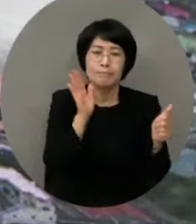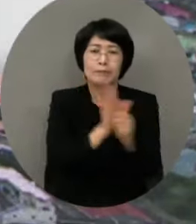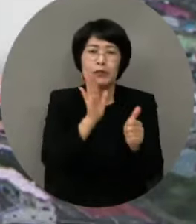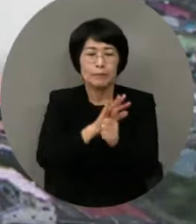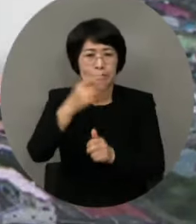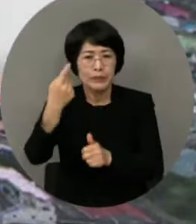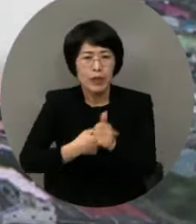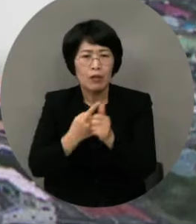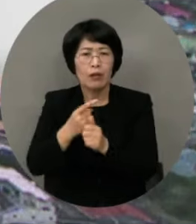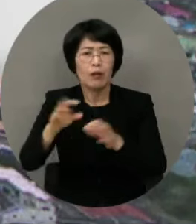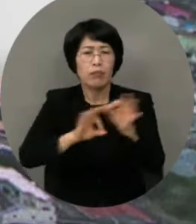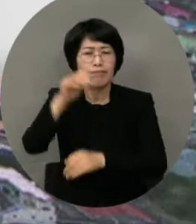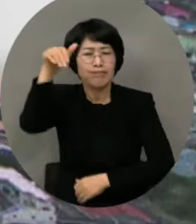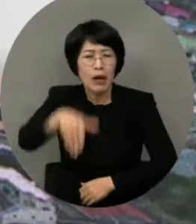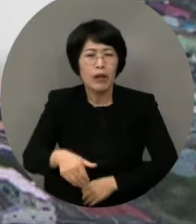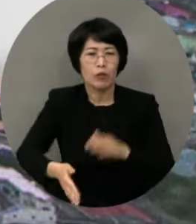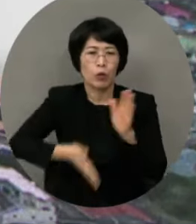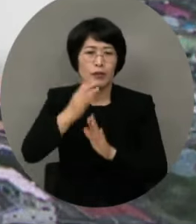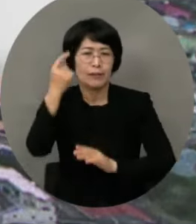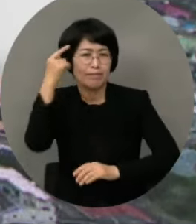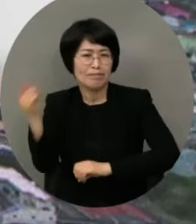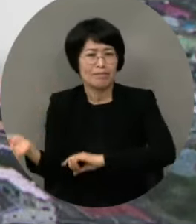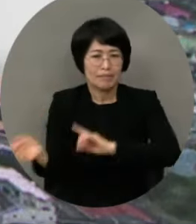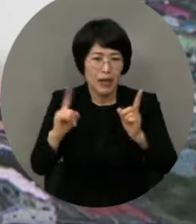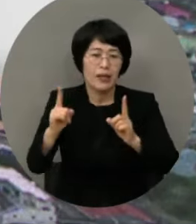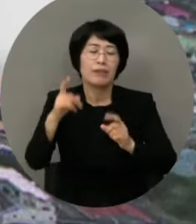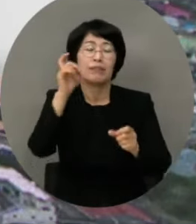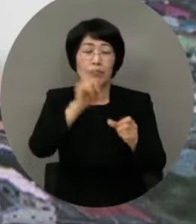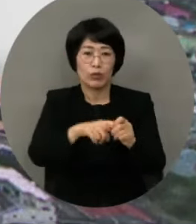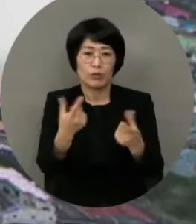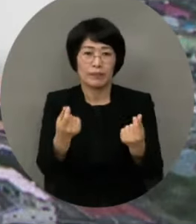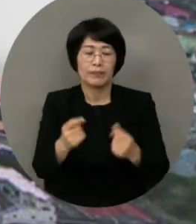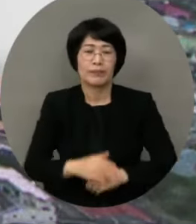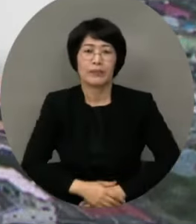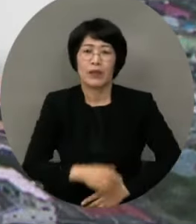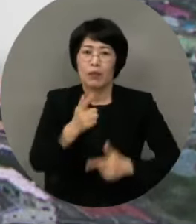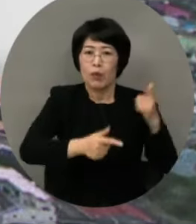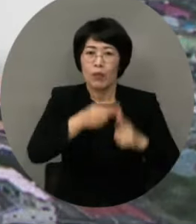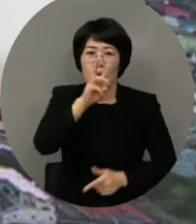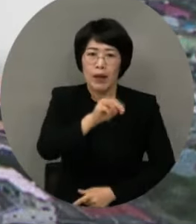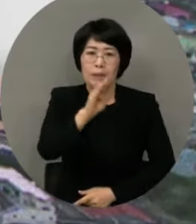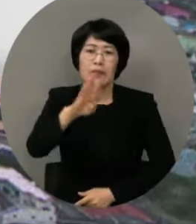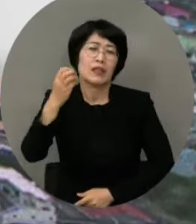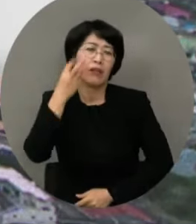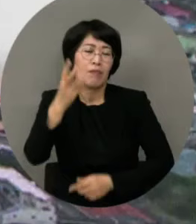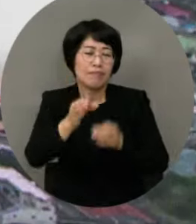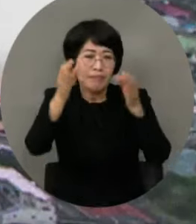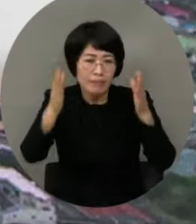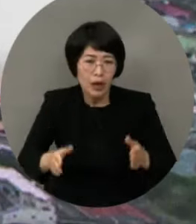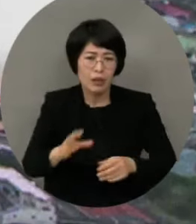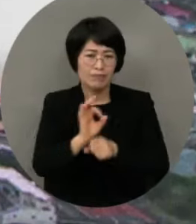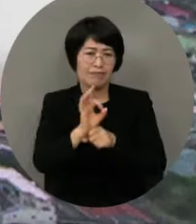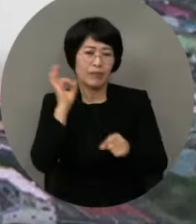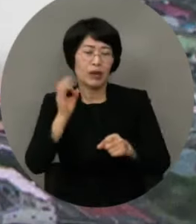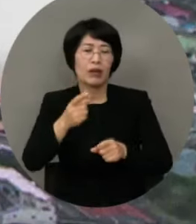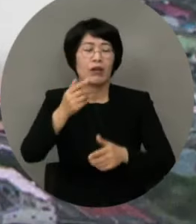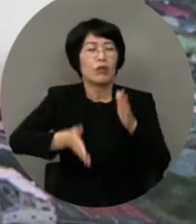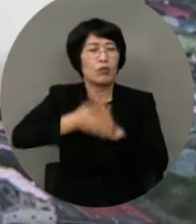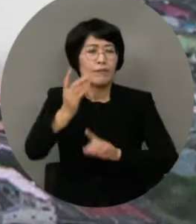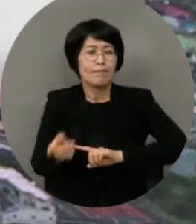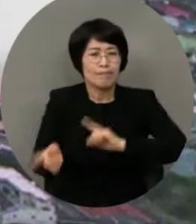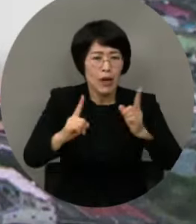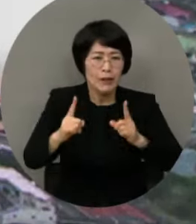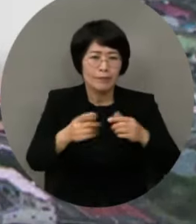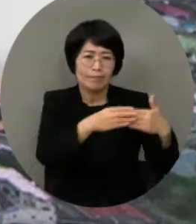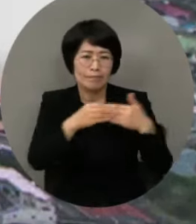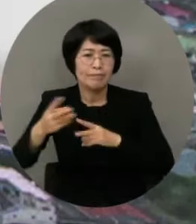특히 쇠퇴한 도시에 활력을 넣겠다는 취지입니다. 목포 MBC는 앞으로 석 달 동안 10년 전 도시재생 선도